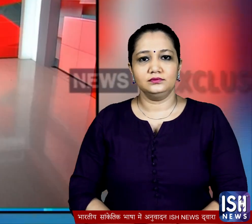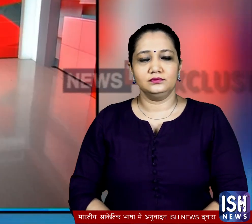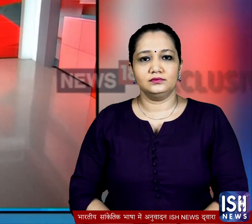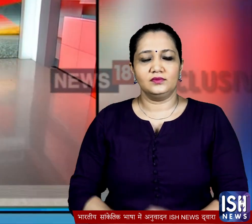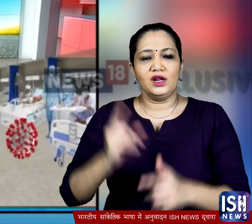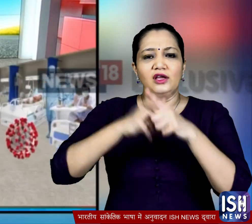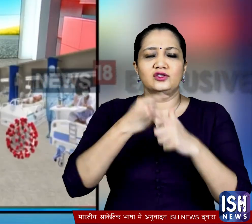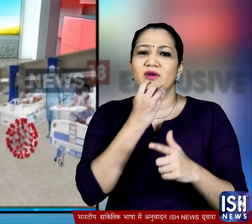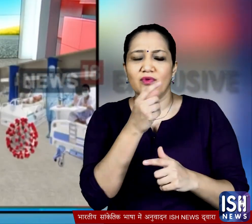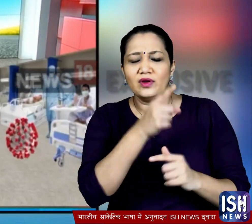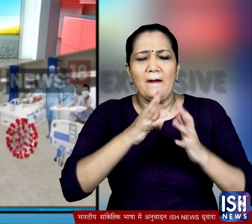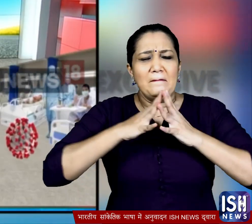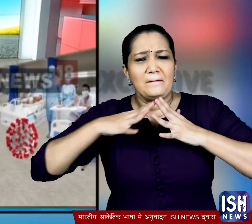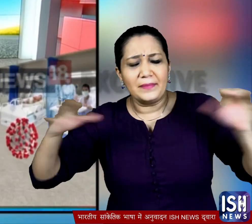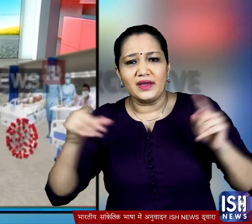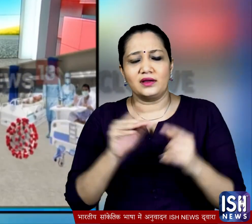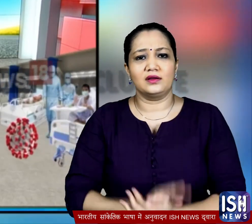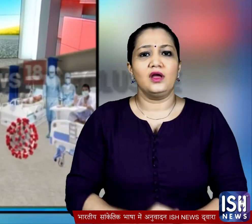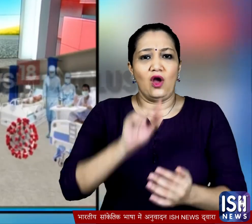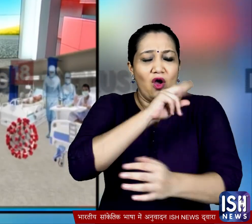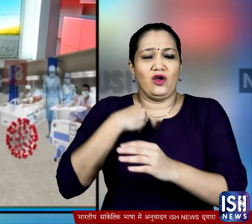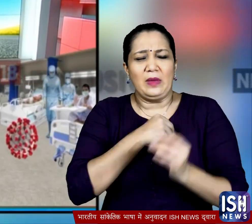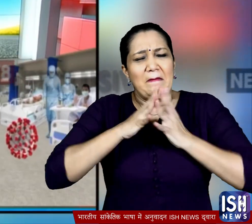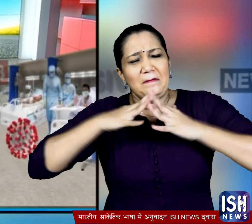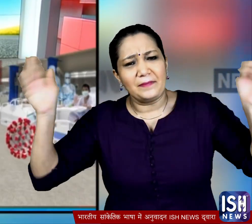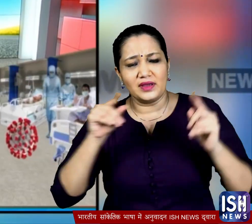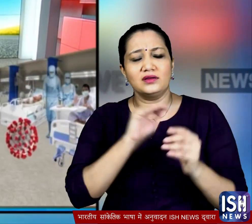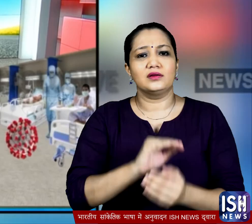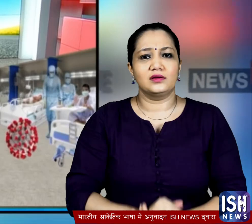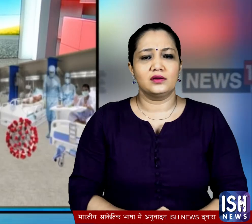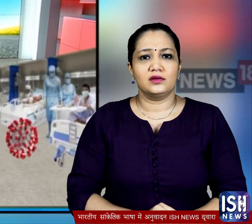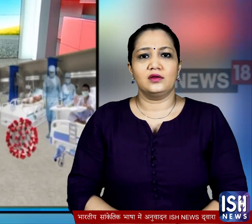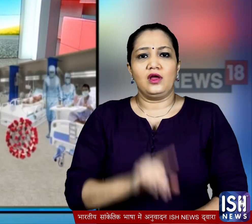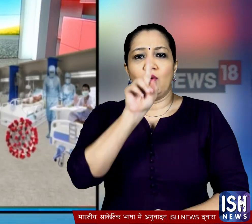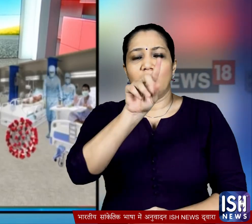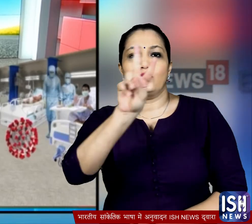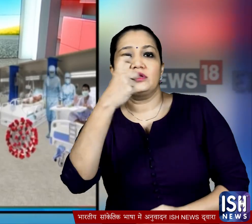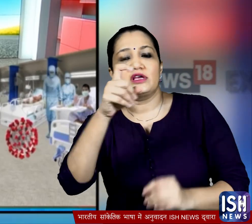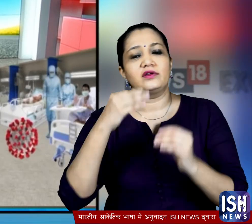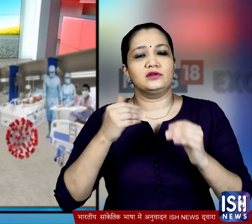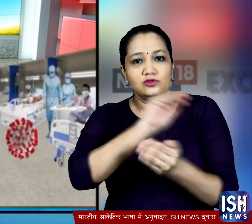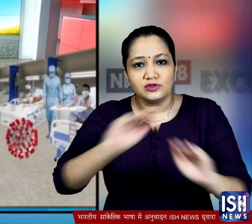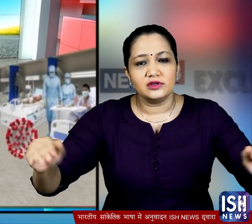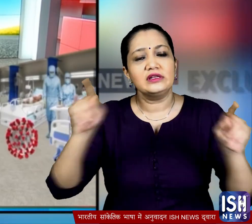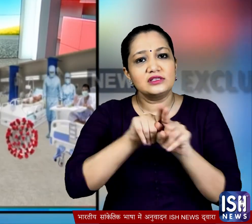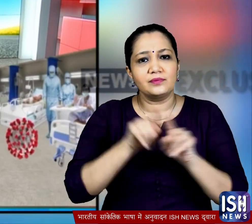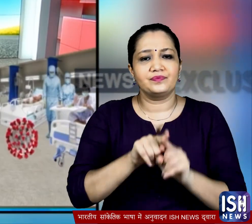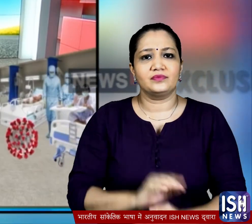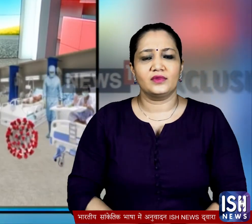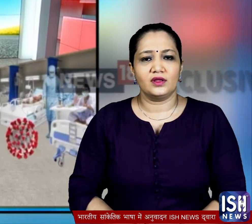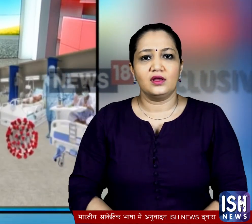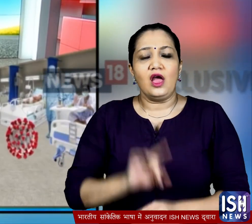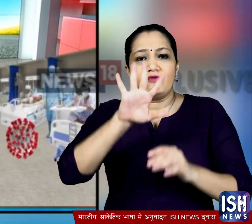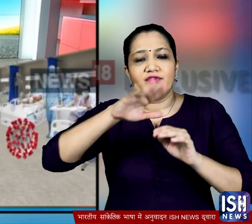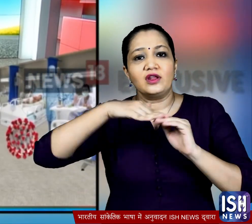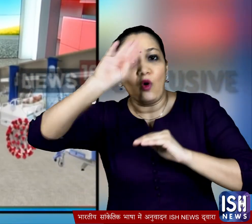कि जयपुर में बच्चों के सबसे बड़े जेके लोन अस्पताल में 2 महीने के अंदर 157 बच्चों को यह बीमारी हो चुकी है, जिनमें 15